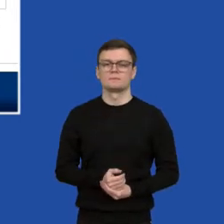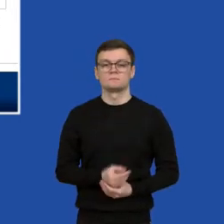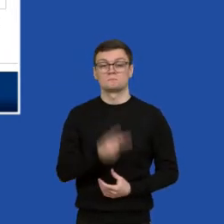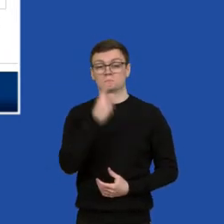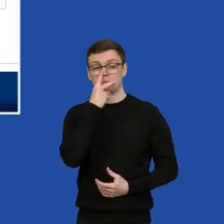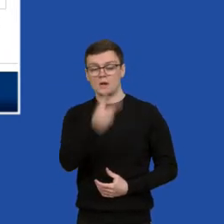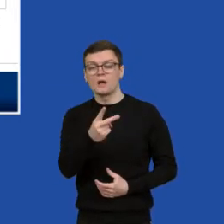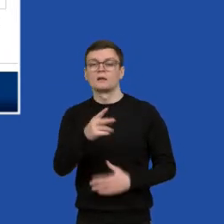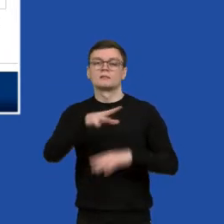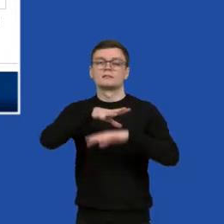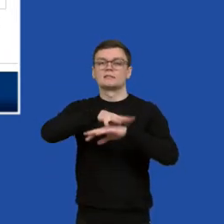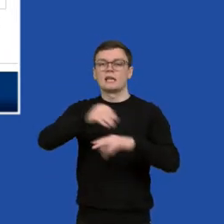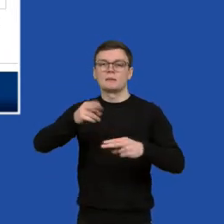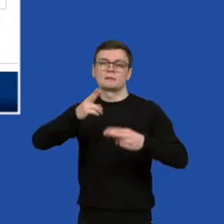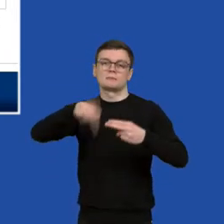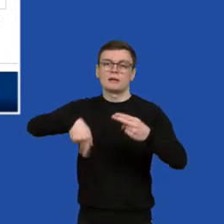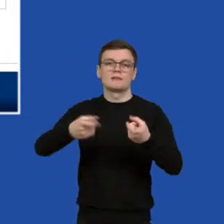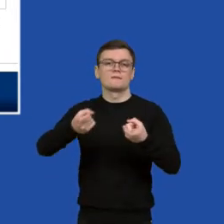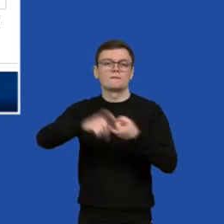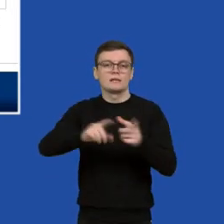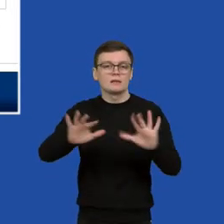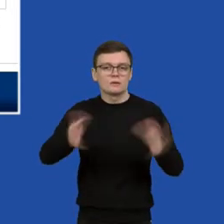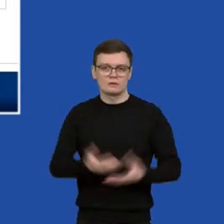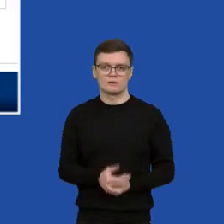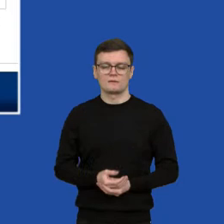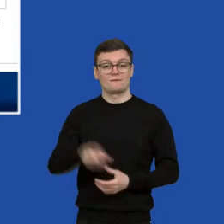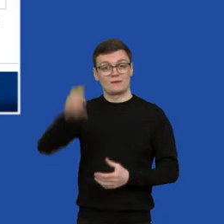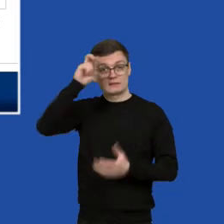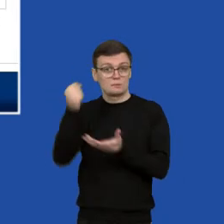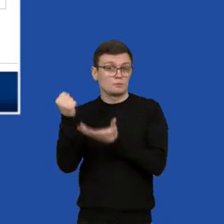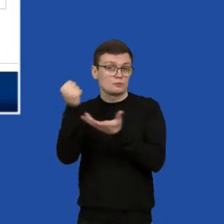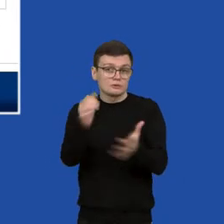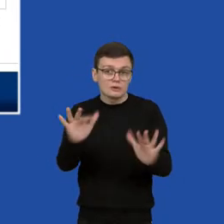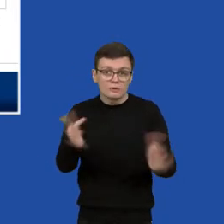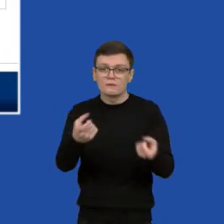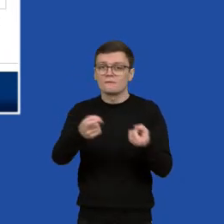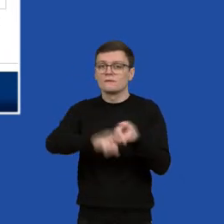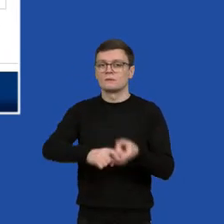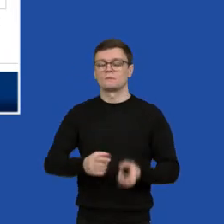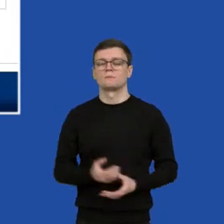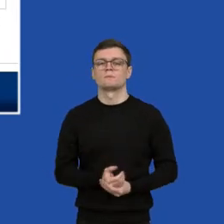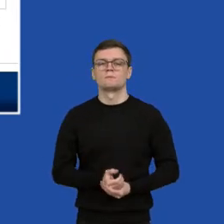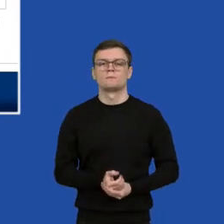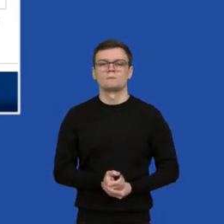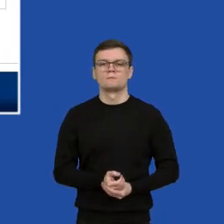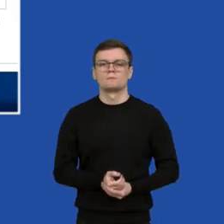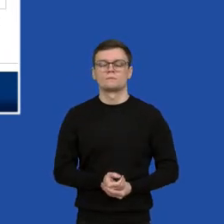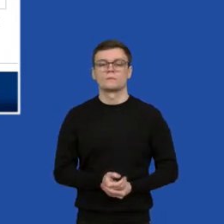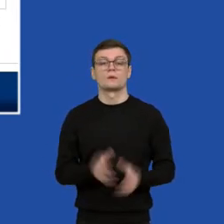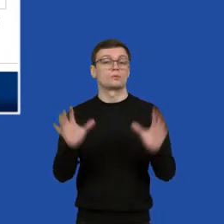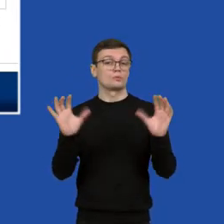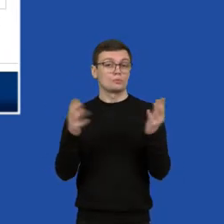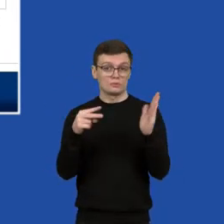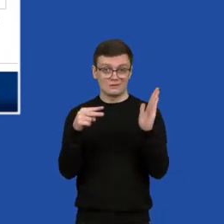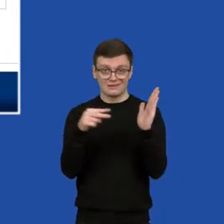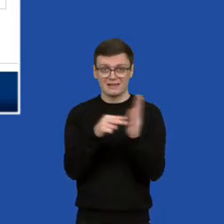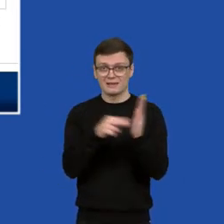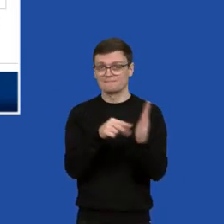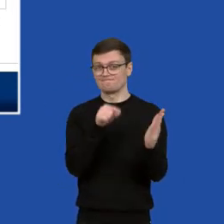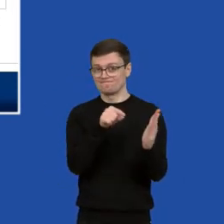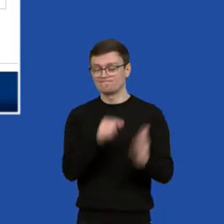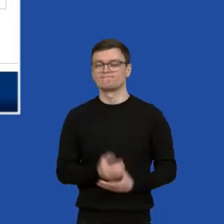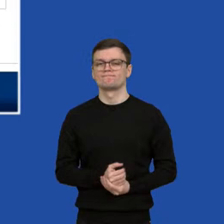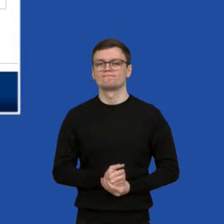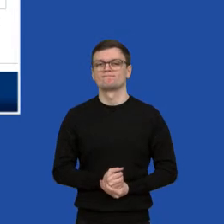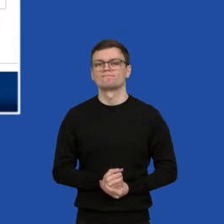priimtus sprendimus, tai yra į suformuotą valstybės biudžetą. Ir taip pat dujų kainos, kurios yra,